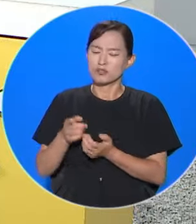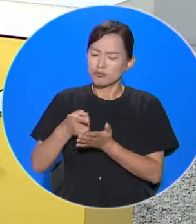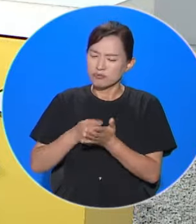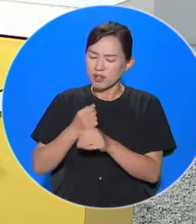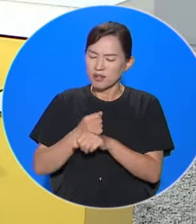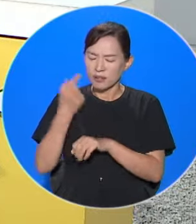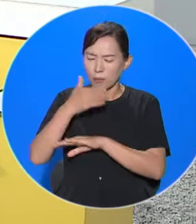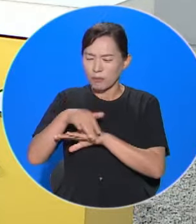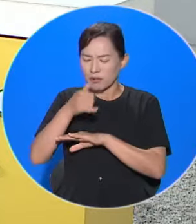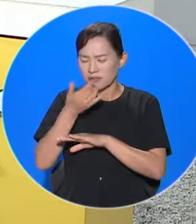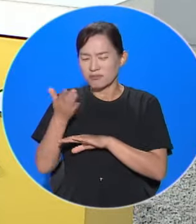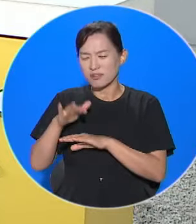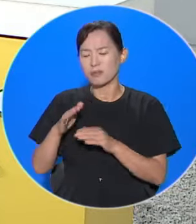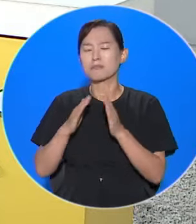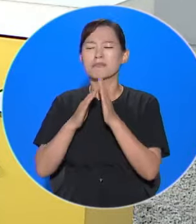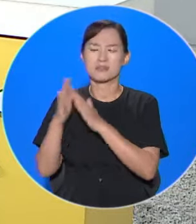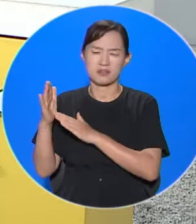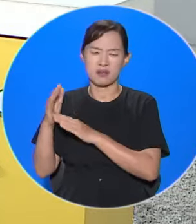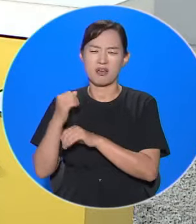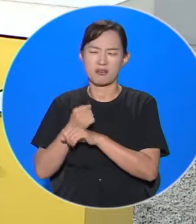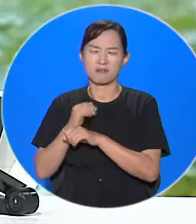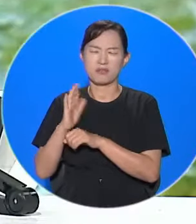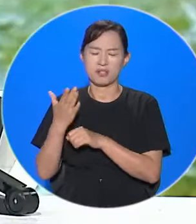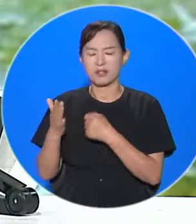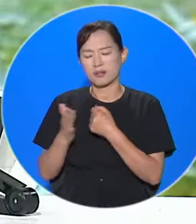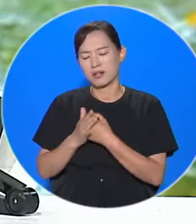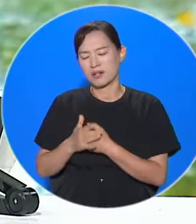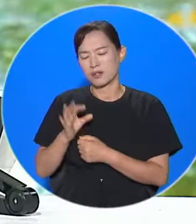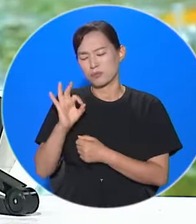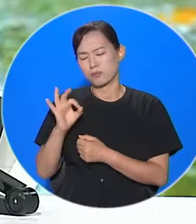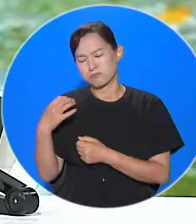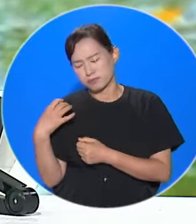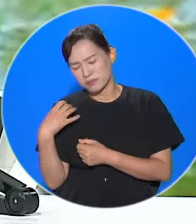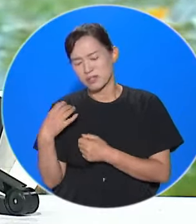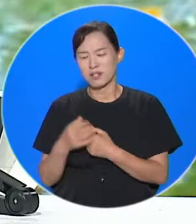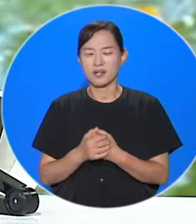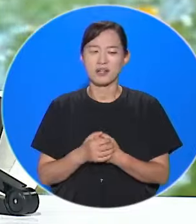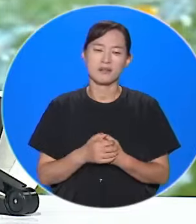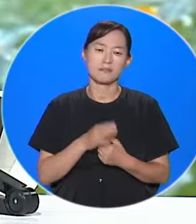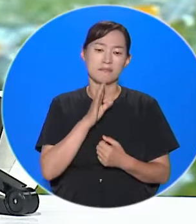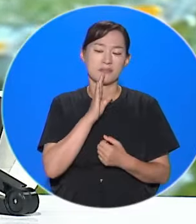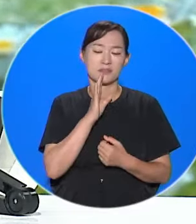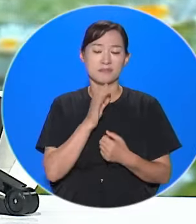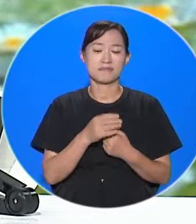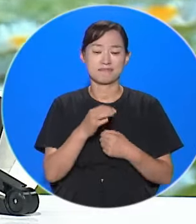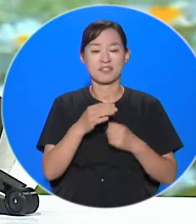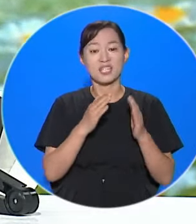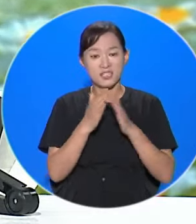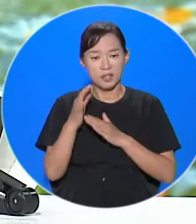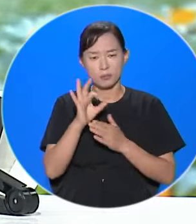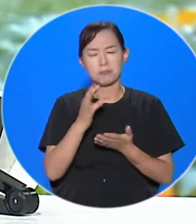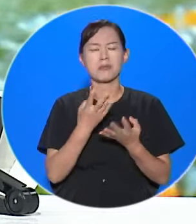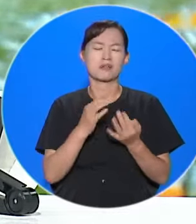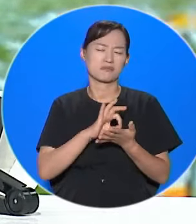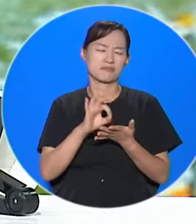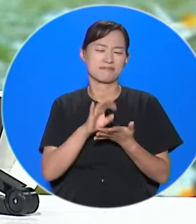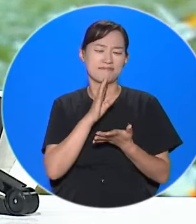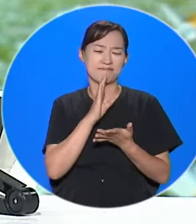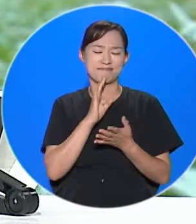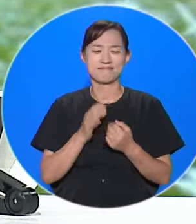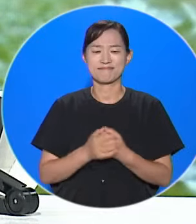이사 가는 비용도 또 만만치 않아요. 그렇죠. 네. 맞아요. 이사하는 게 참 또 어렵죠. 저기 기도해 주고요. 네.